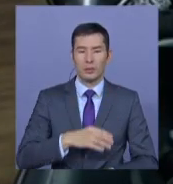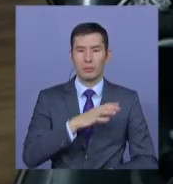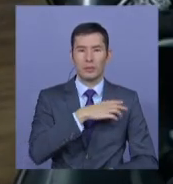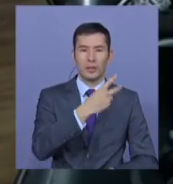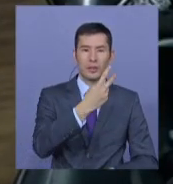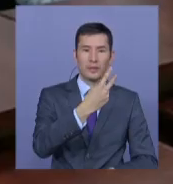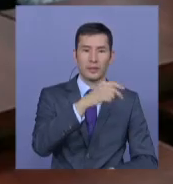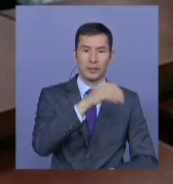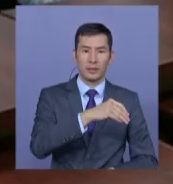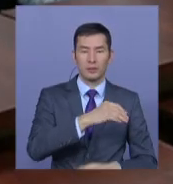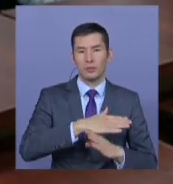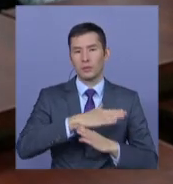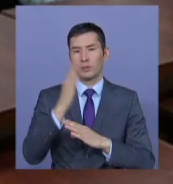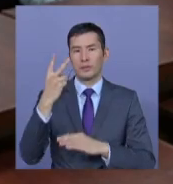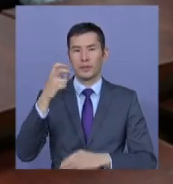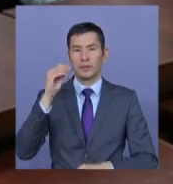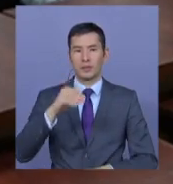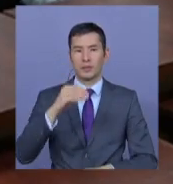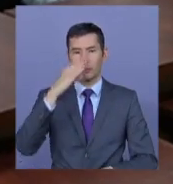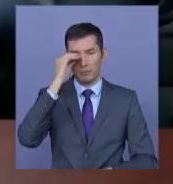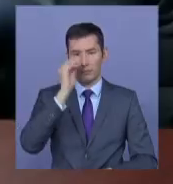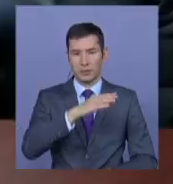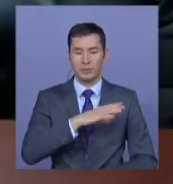200 мыңға дейінгі берешектері жойылды.